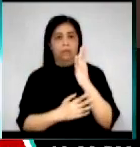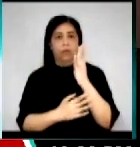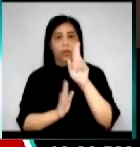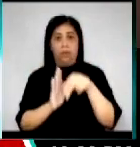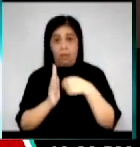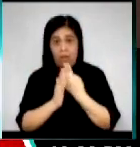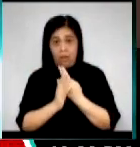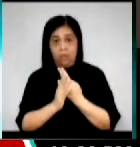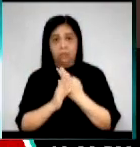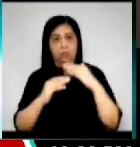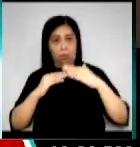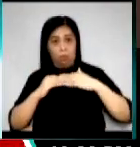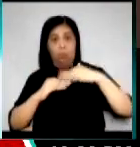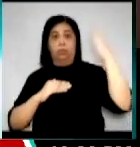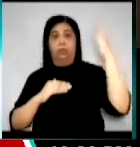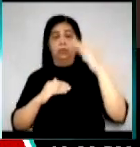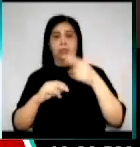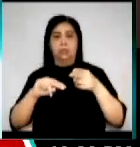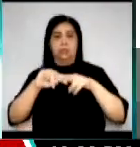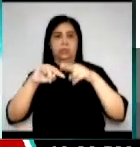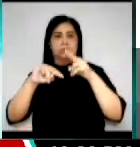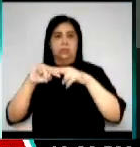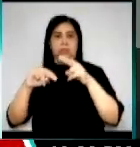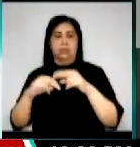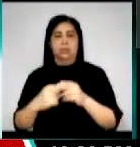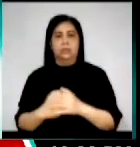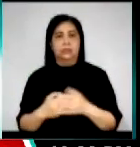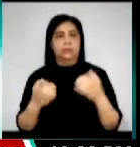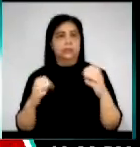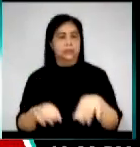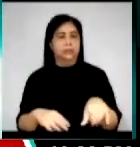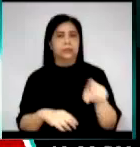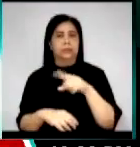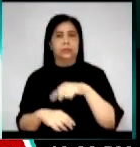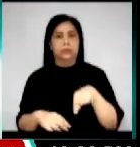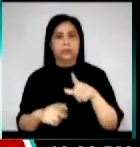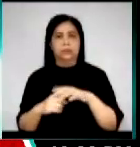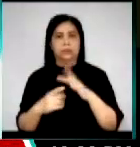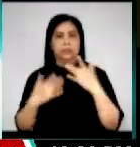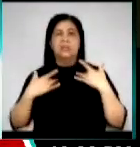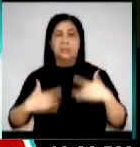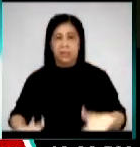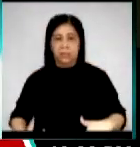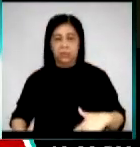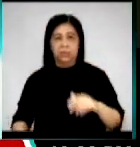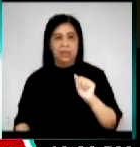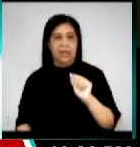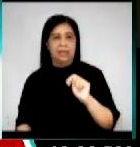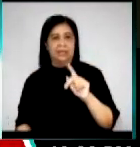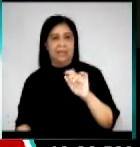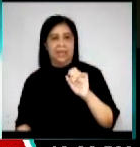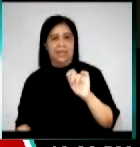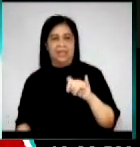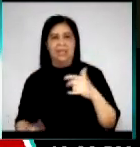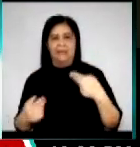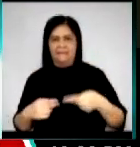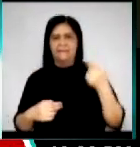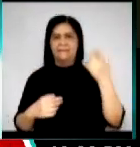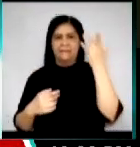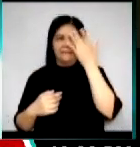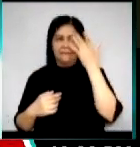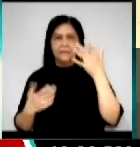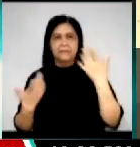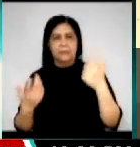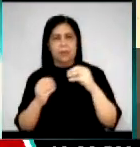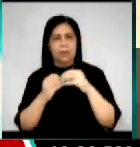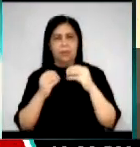is tumataas yung chances ng depression and anxiety. Mas mataas ang incidence